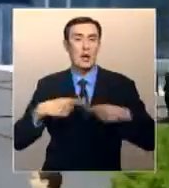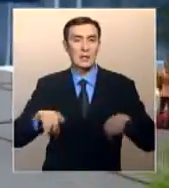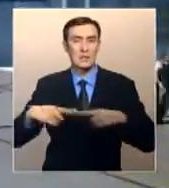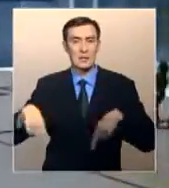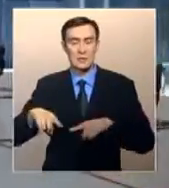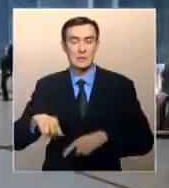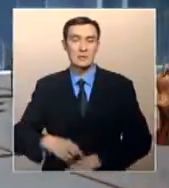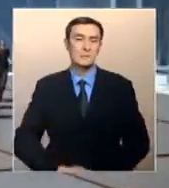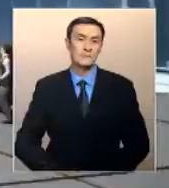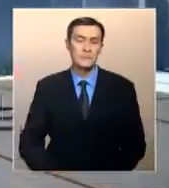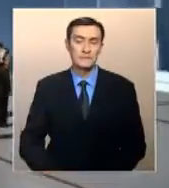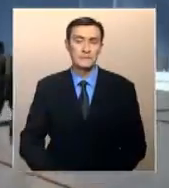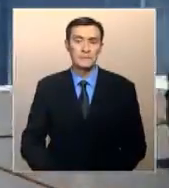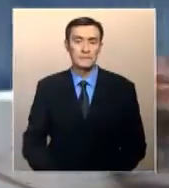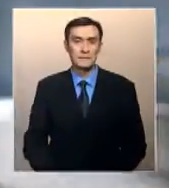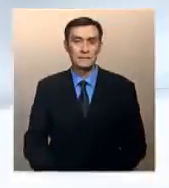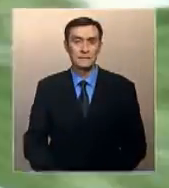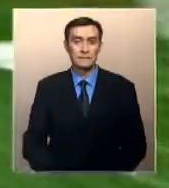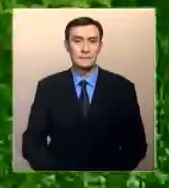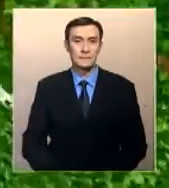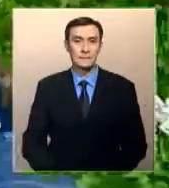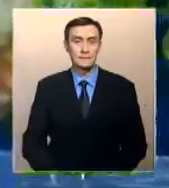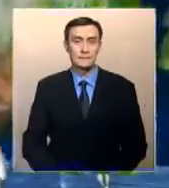международных организаций.